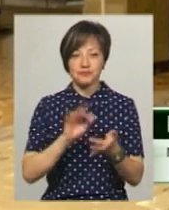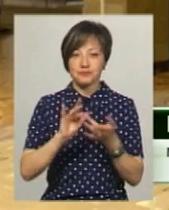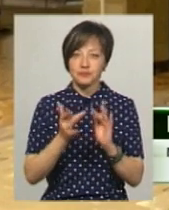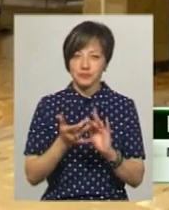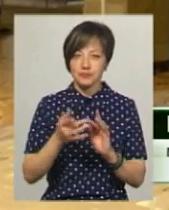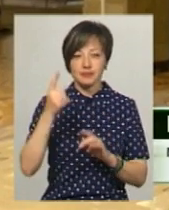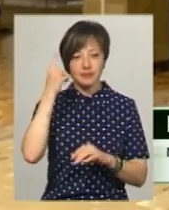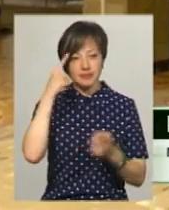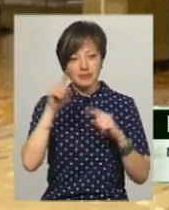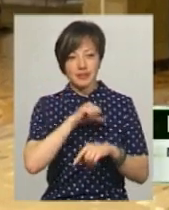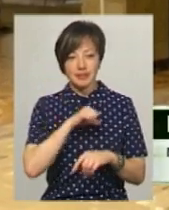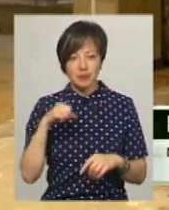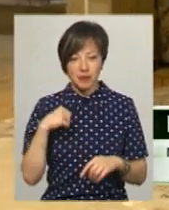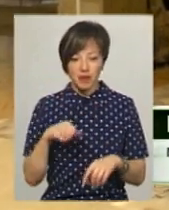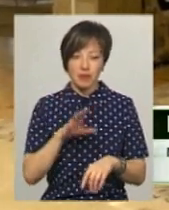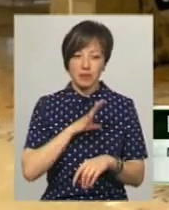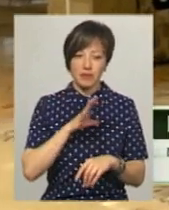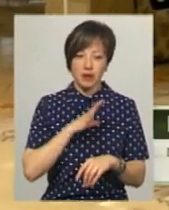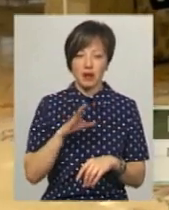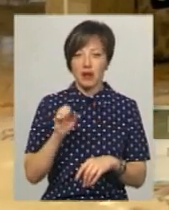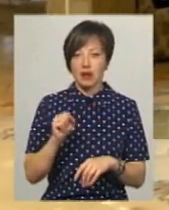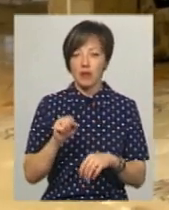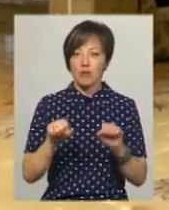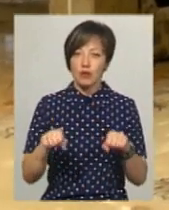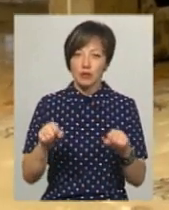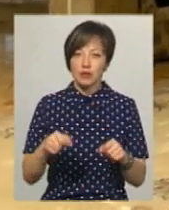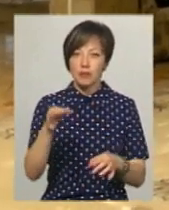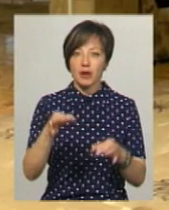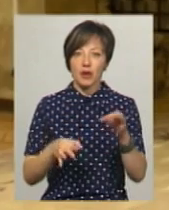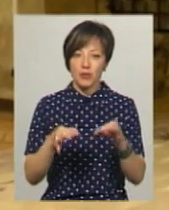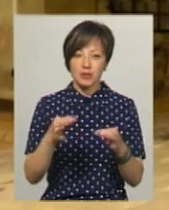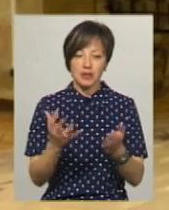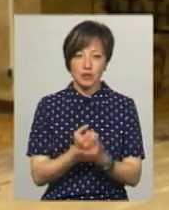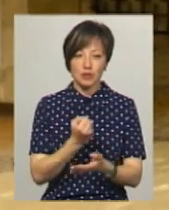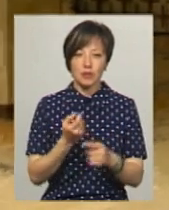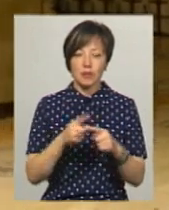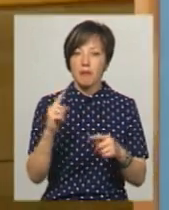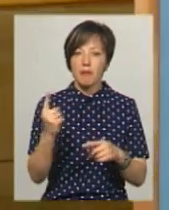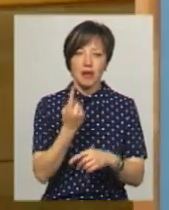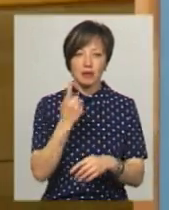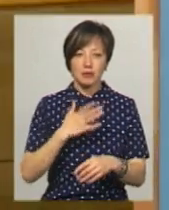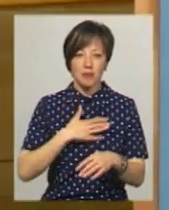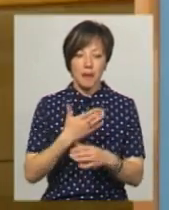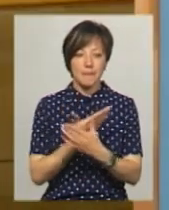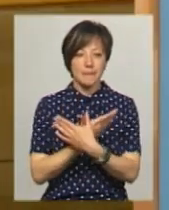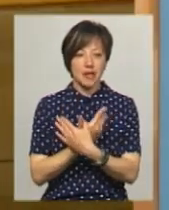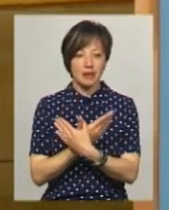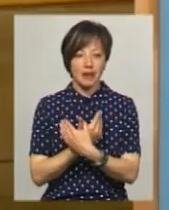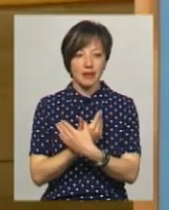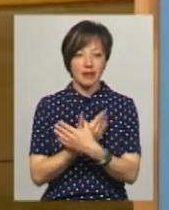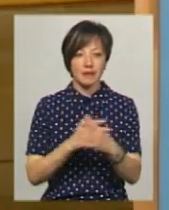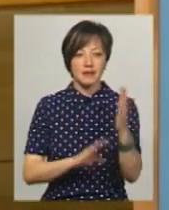десь з голови, може, придумую щось, а може, десь з природи знайду. Перша робота була метеликів в